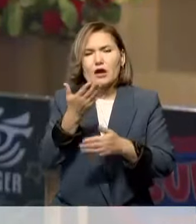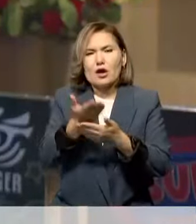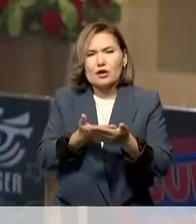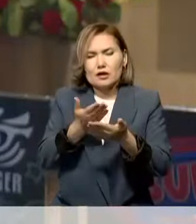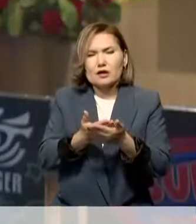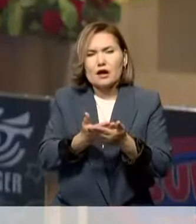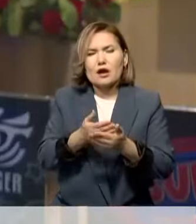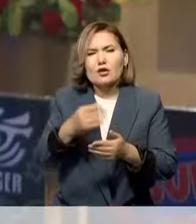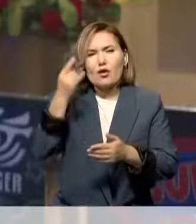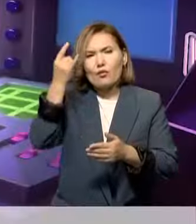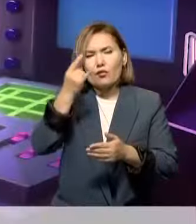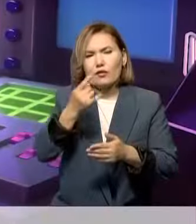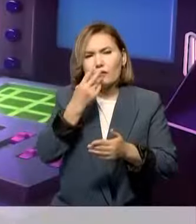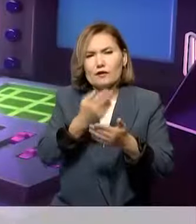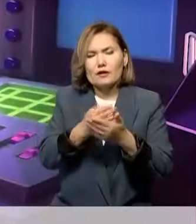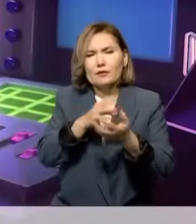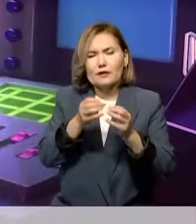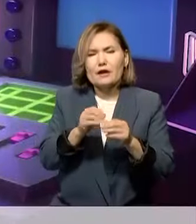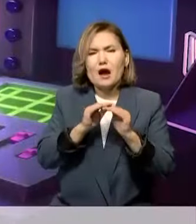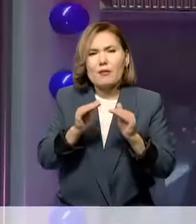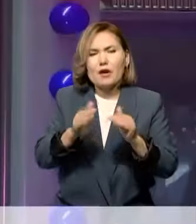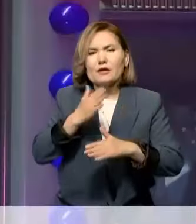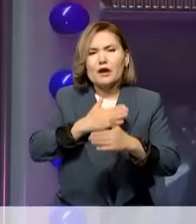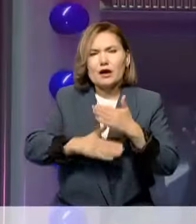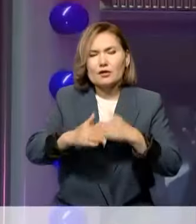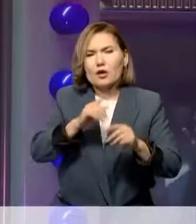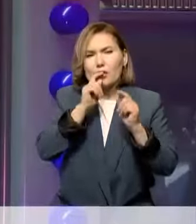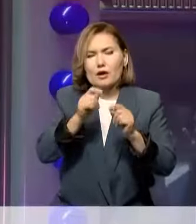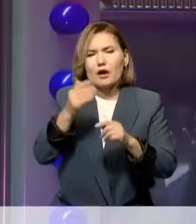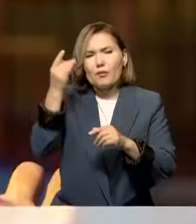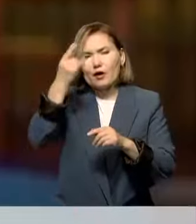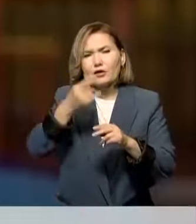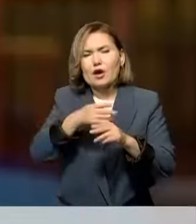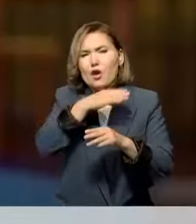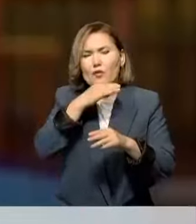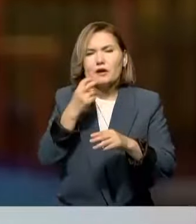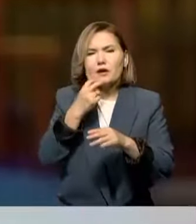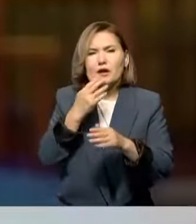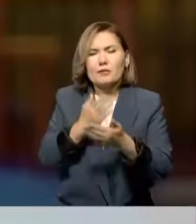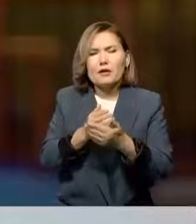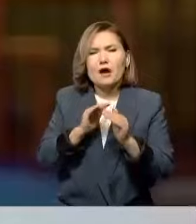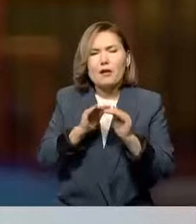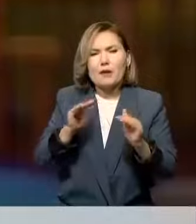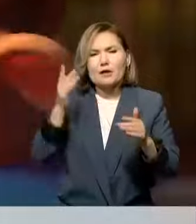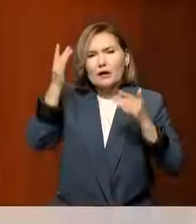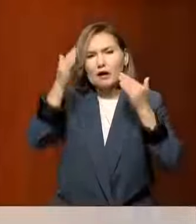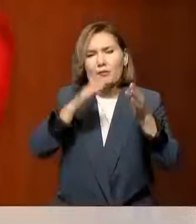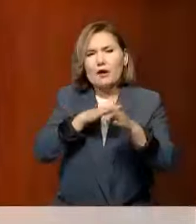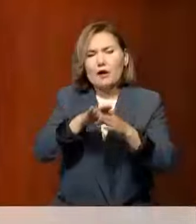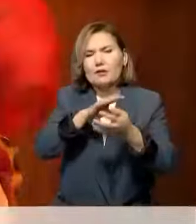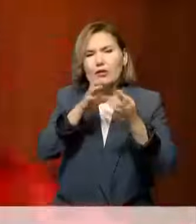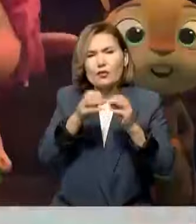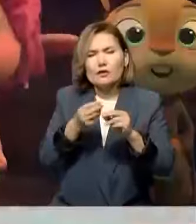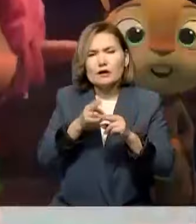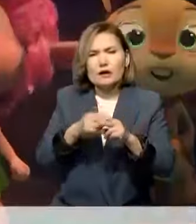тұтарлық мультфильм болады деп ойлаймын. Балаларға шаттық пен қуаныш сыйлаған туындыда күлдіргі сәттер көп. Баланың ұшқыр қиялы кейіпкерді ұшуға